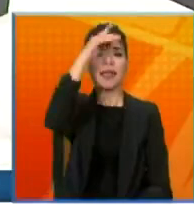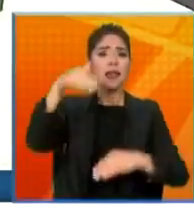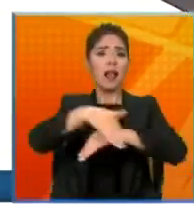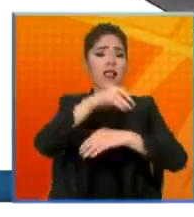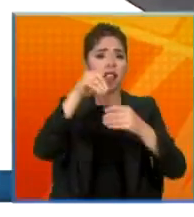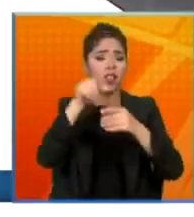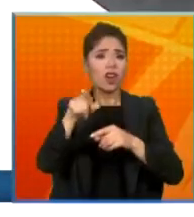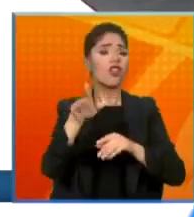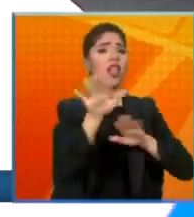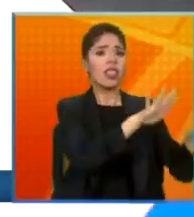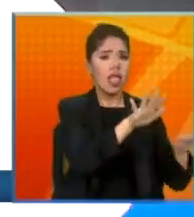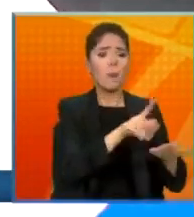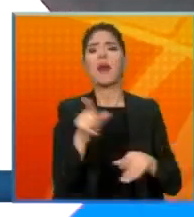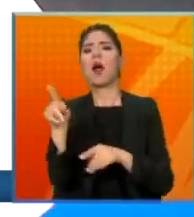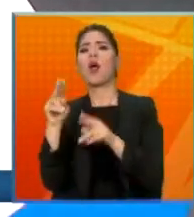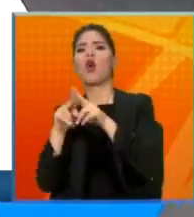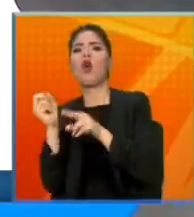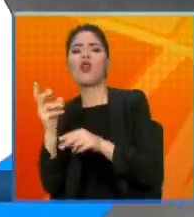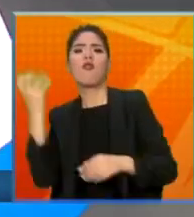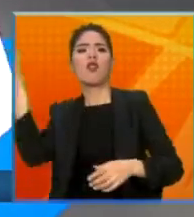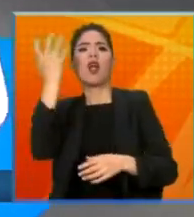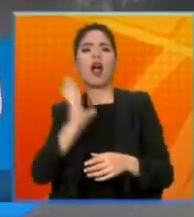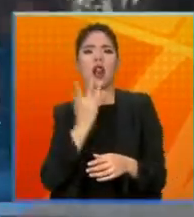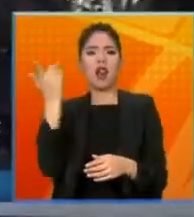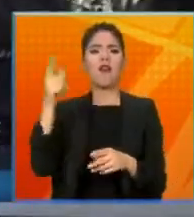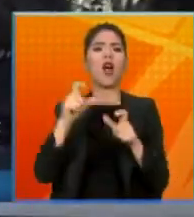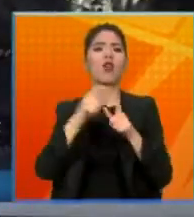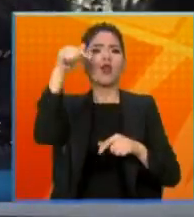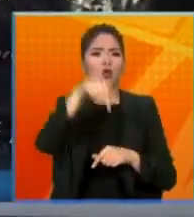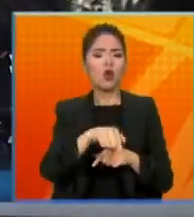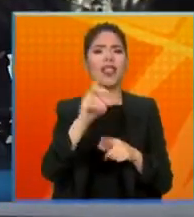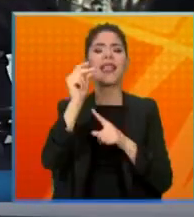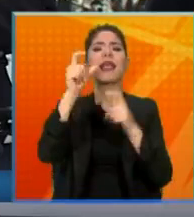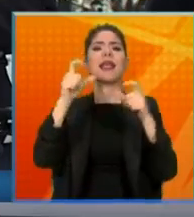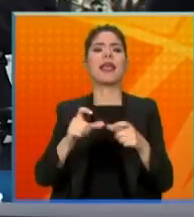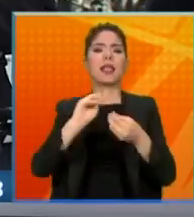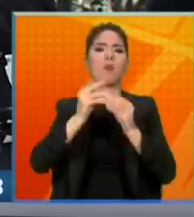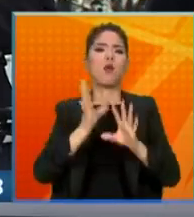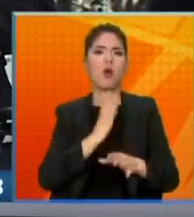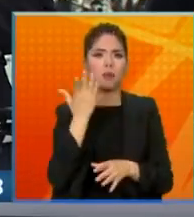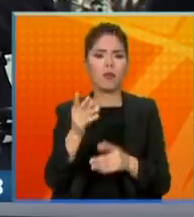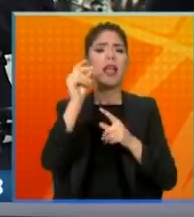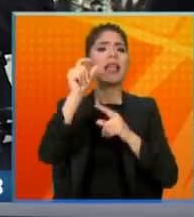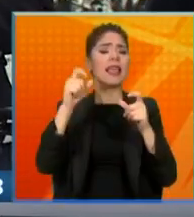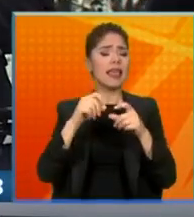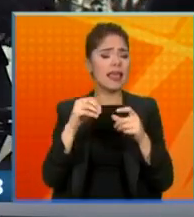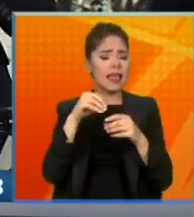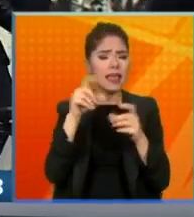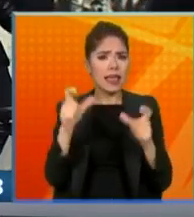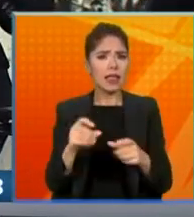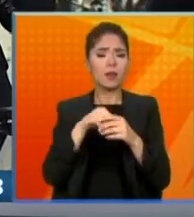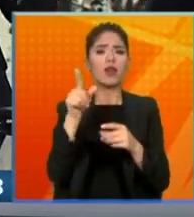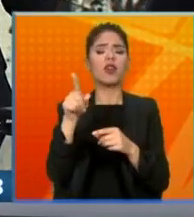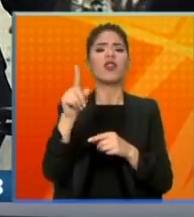İran sınırında hem deprem hem de virüs alarmı var. Güneyde ise İdlib gerilimi. İdlib'de rejim güçlerinin çatışmasızlık bölgesinin